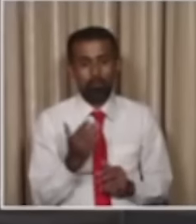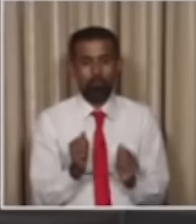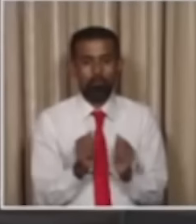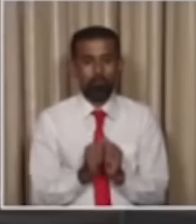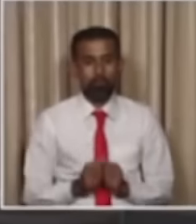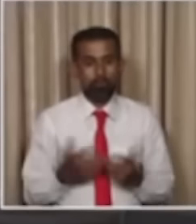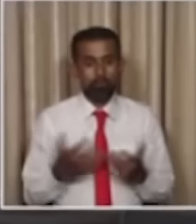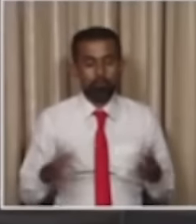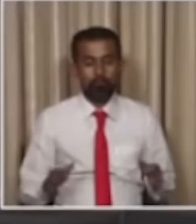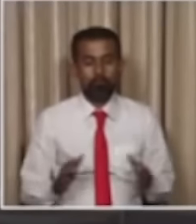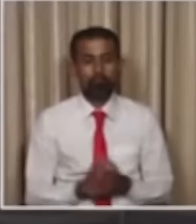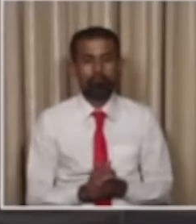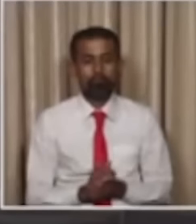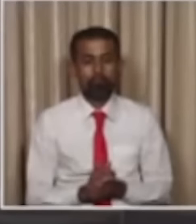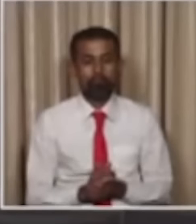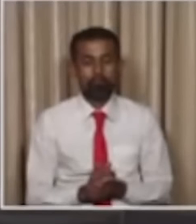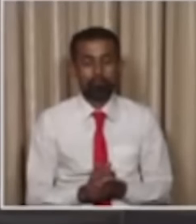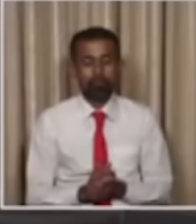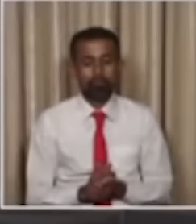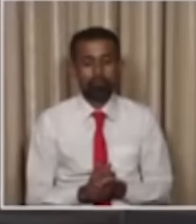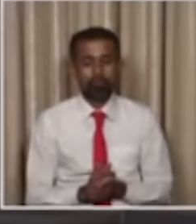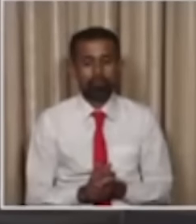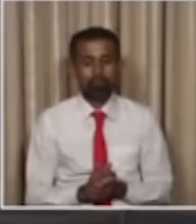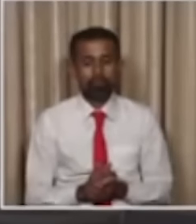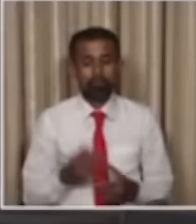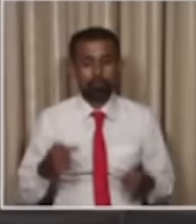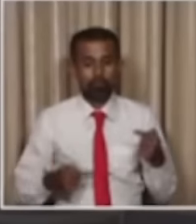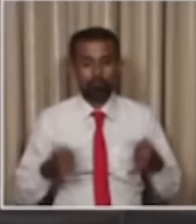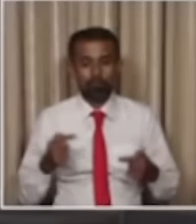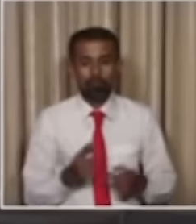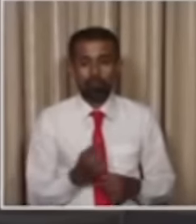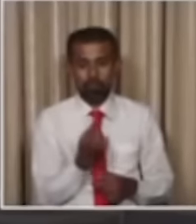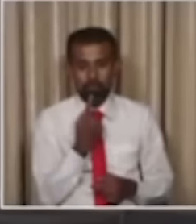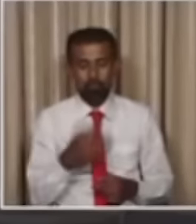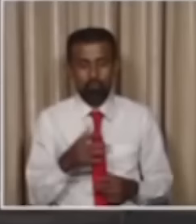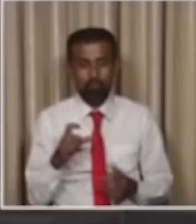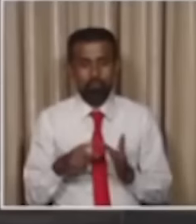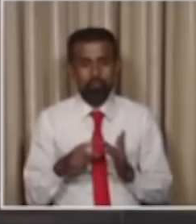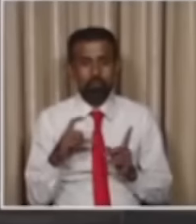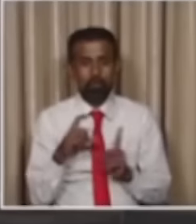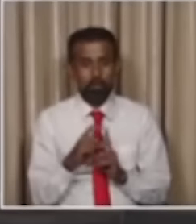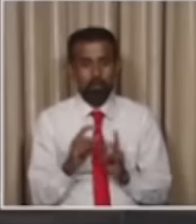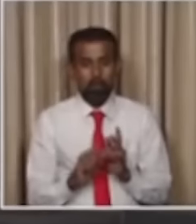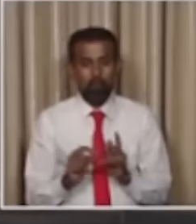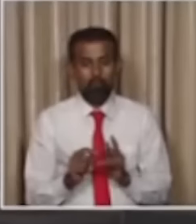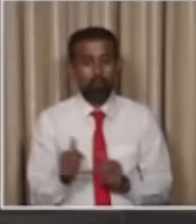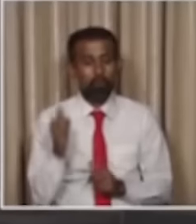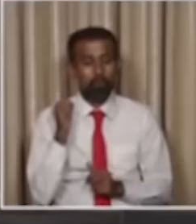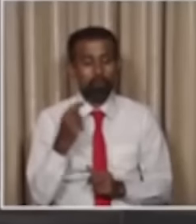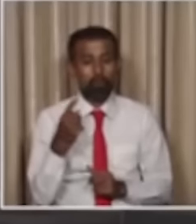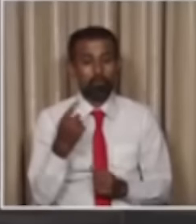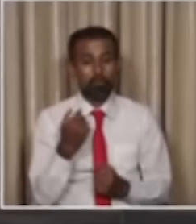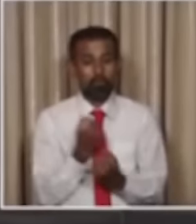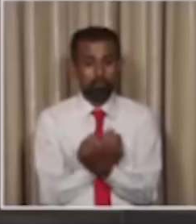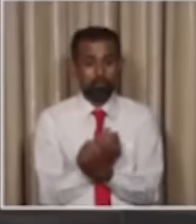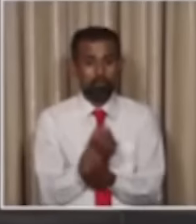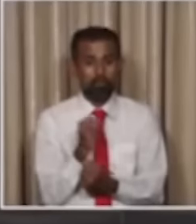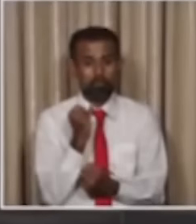කර ඇත. මෙම විවාදයේදීත් සඳහන් වුණ අපරාධ පරීක්ෂණ දෙපාර්තමේන්තුවේ හිටපු ජ්‍යෙෂ්ඨ නියෝජ්‍ය